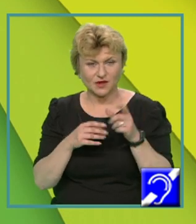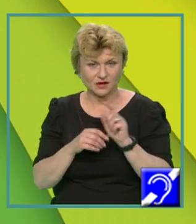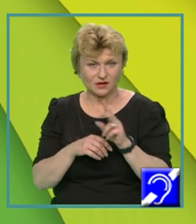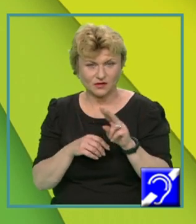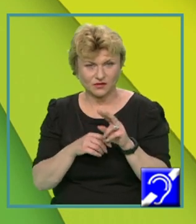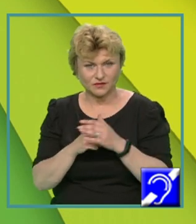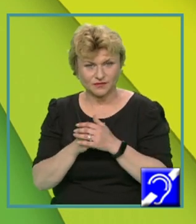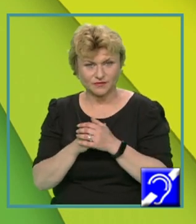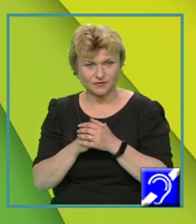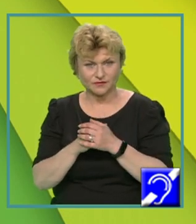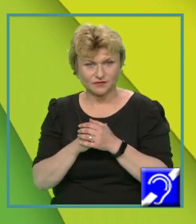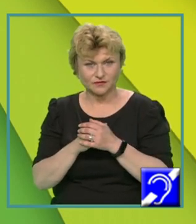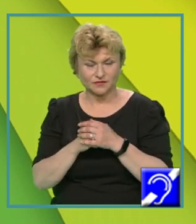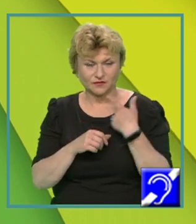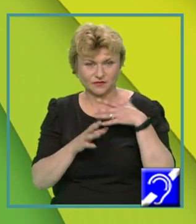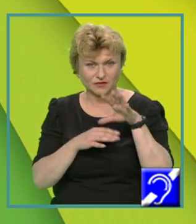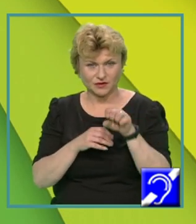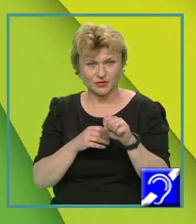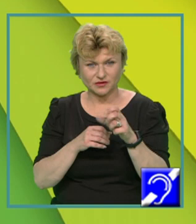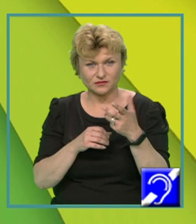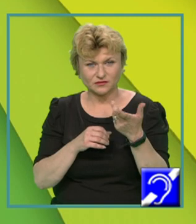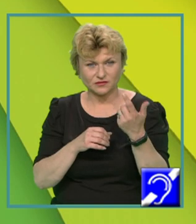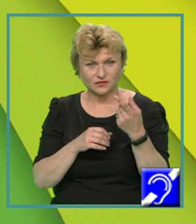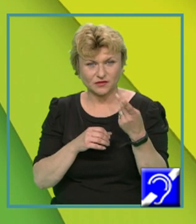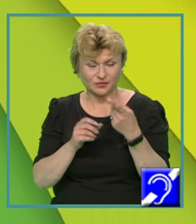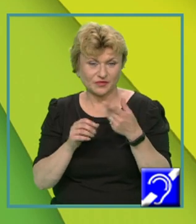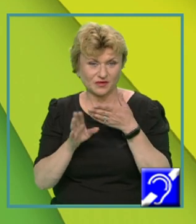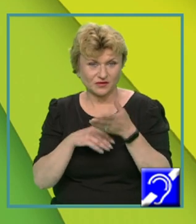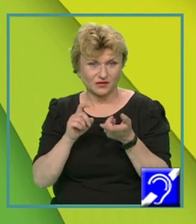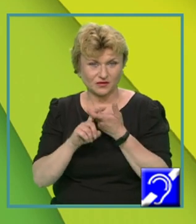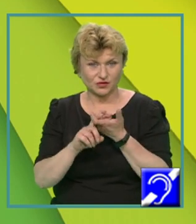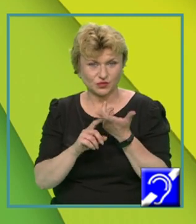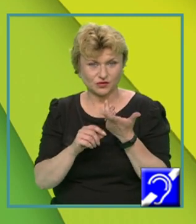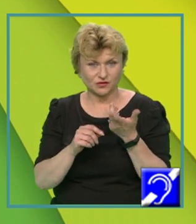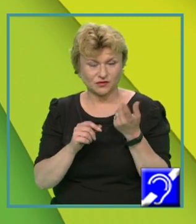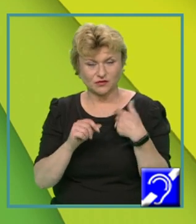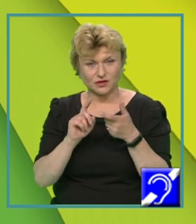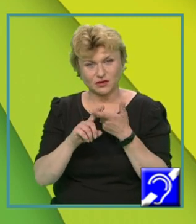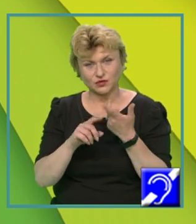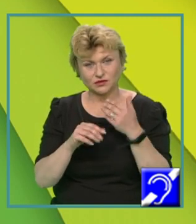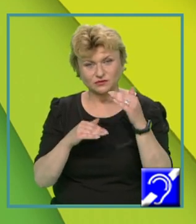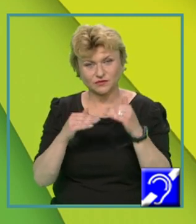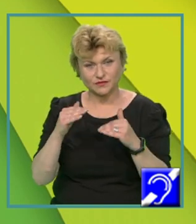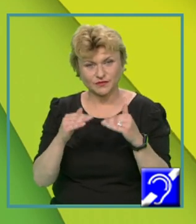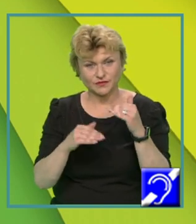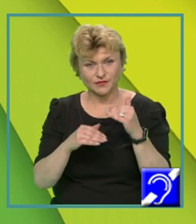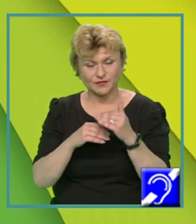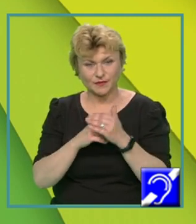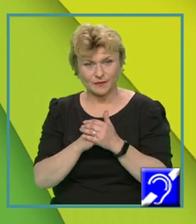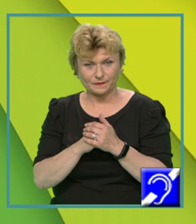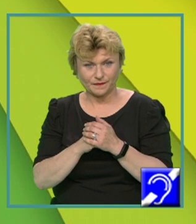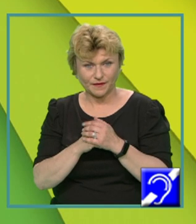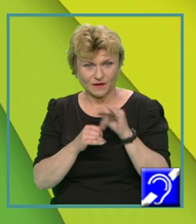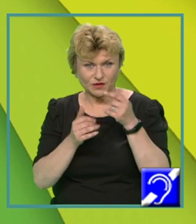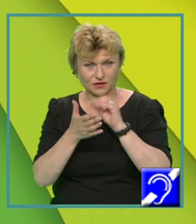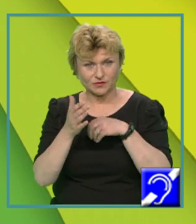că adenina se prinde de timină, se leagă de timină printr-o legătură dublă sau două legături de hidrogen. Vedem că guanina și citozina se leagă